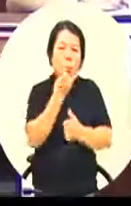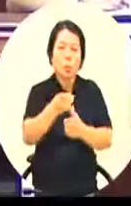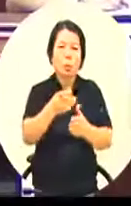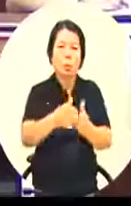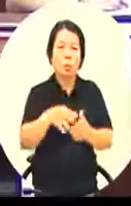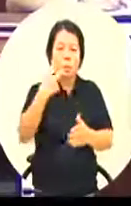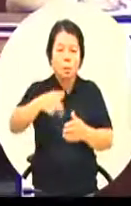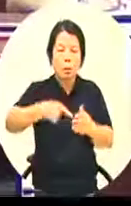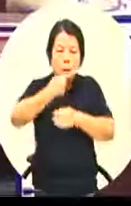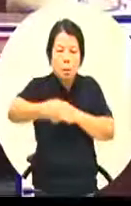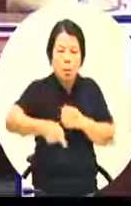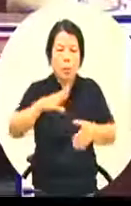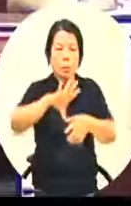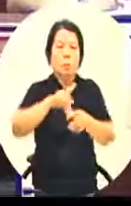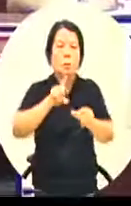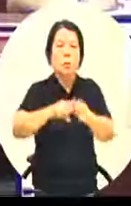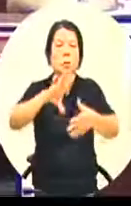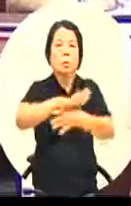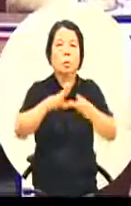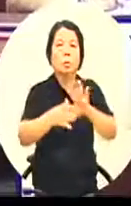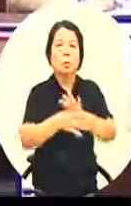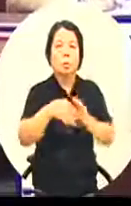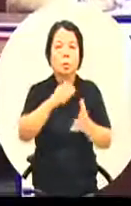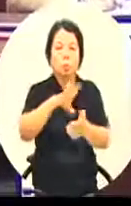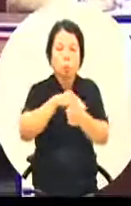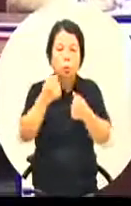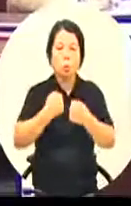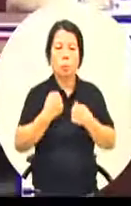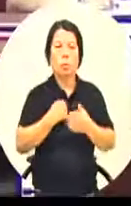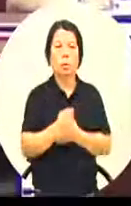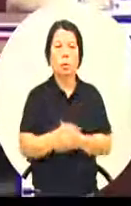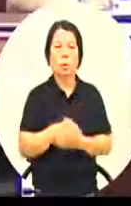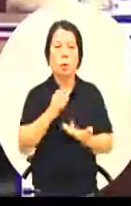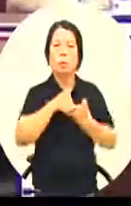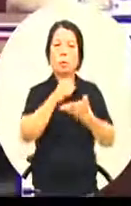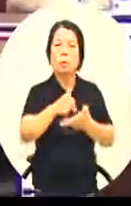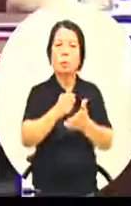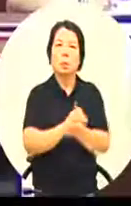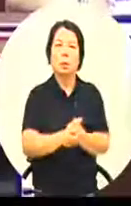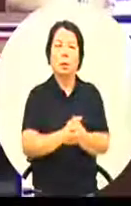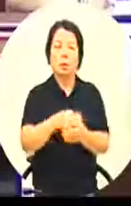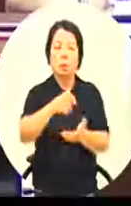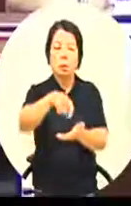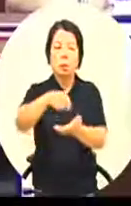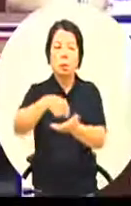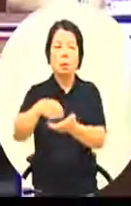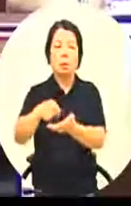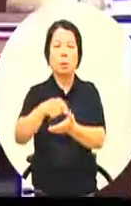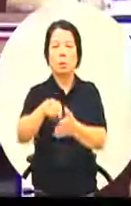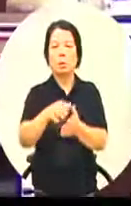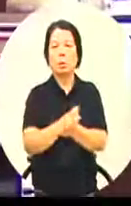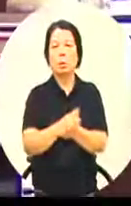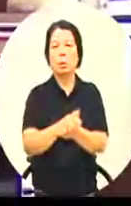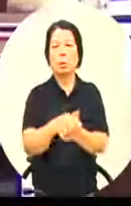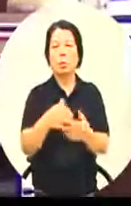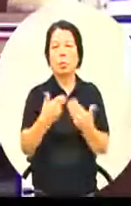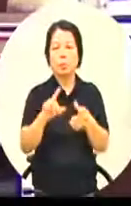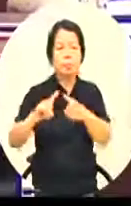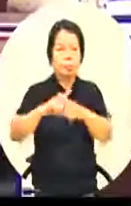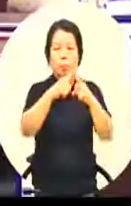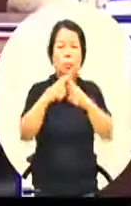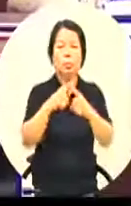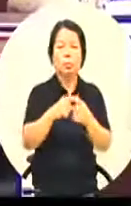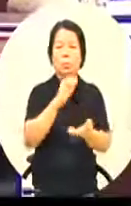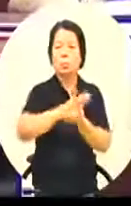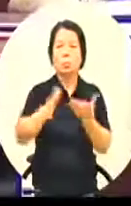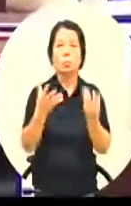这个中文华文的学习，然后特别不建议去学这个写字等等，所以这个争议其实是没有解